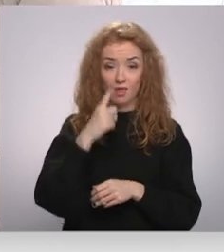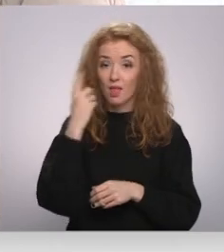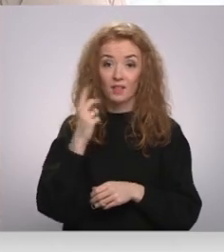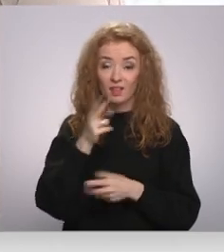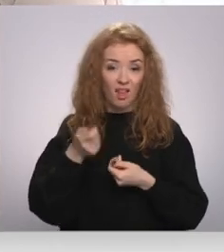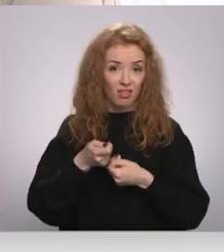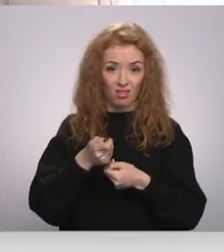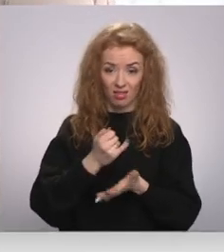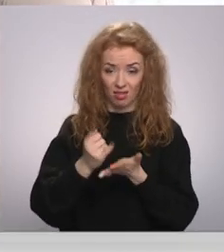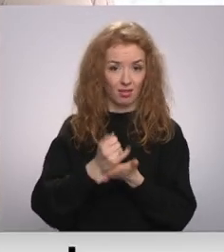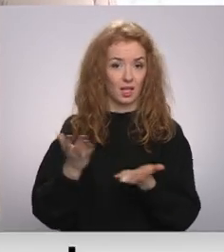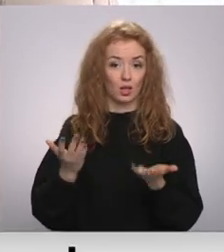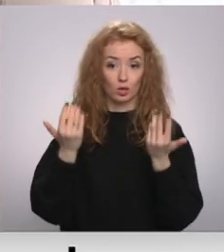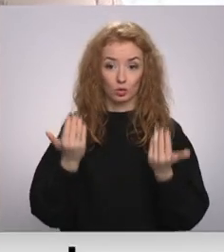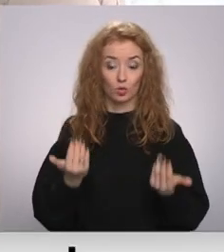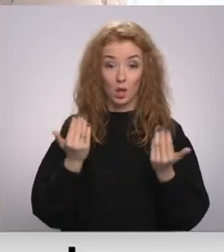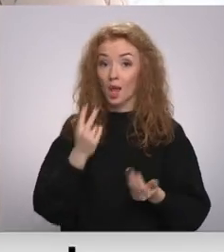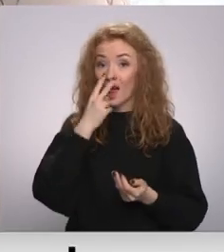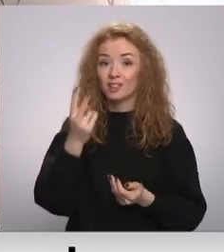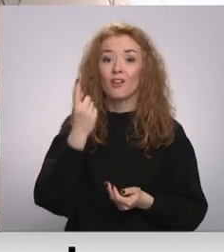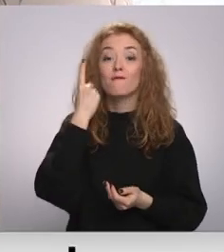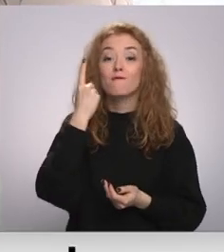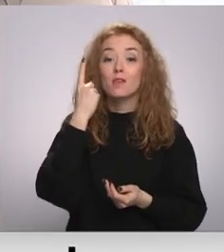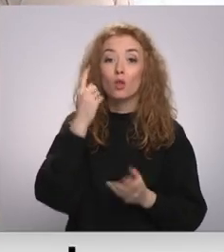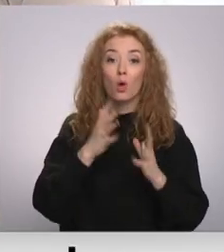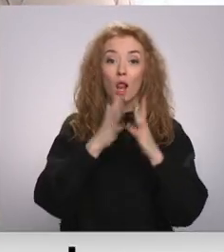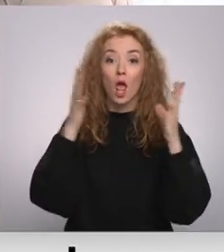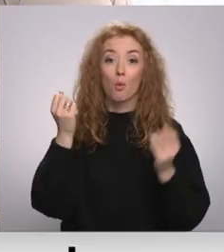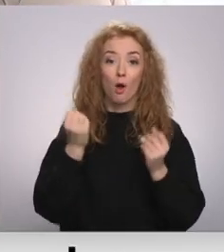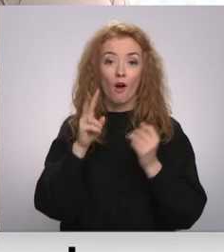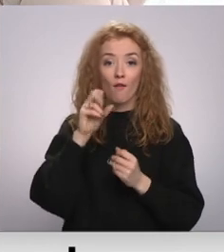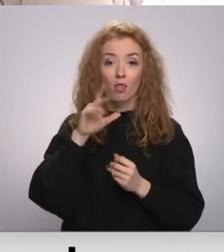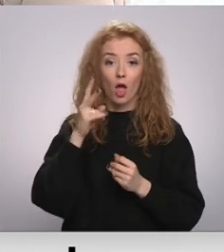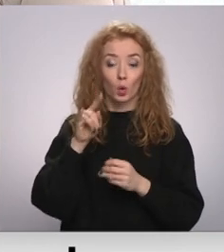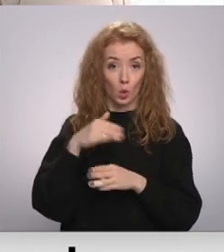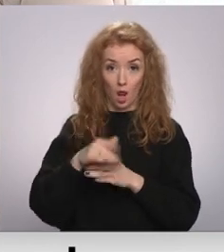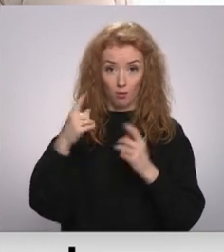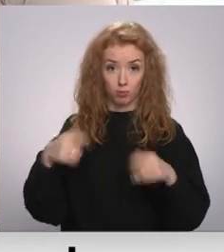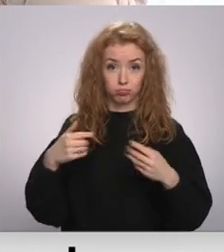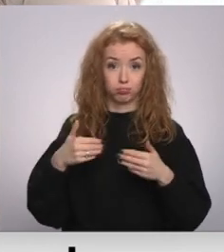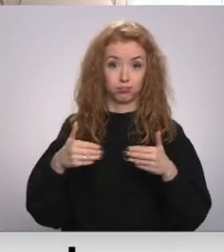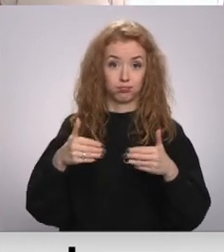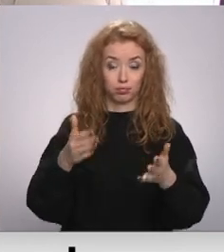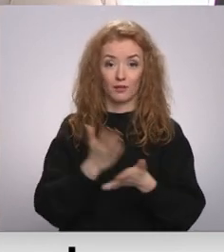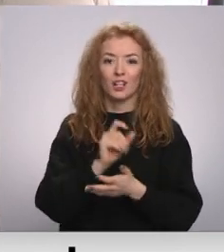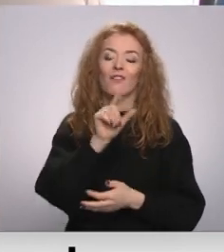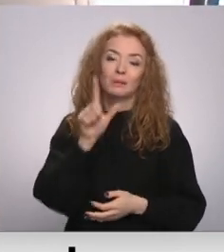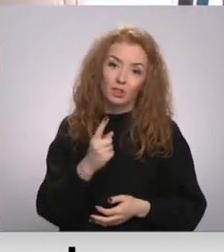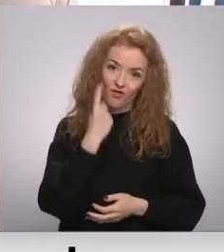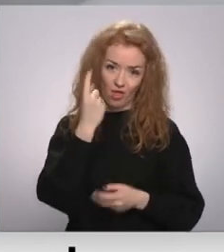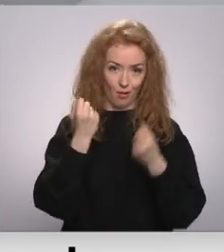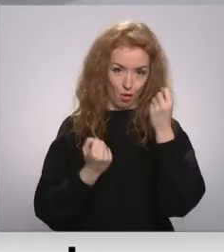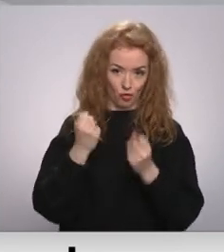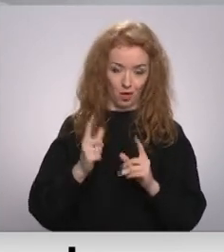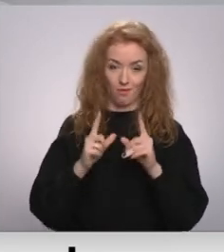ne trotuārus. Šodien redzēju tikai vienu lielu mašīnu pa Valdiķi ielu. Un tas ir prieks, kaut viena mašīna brauc.